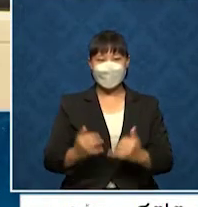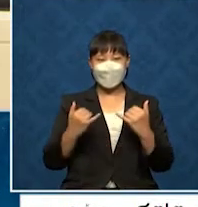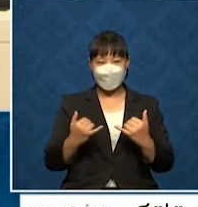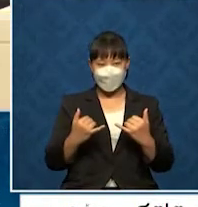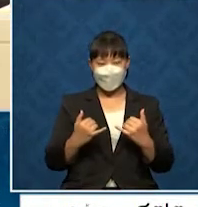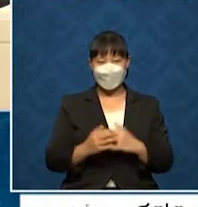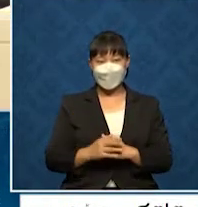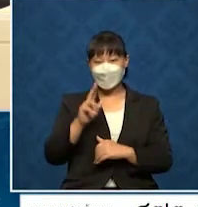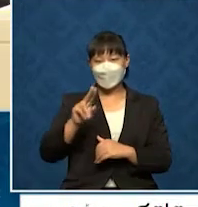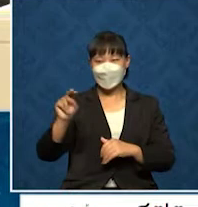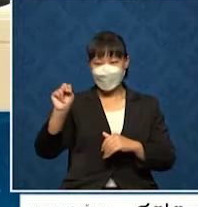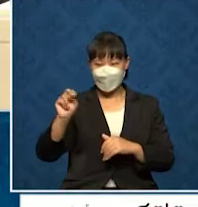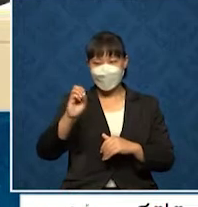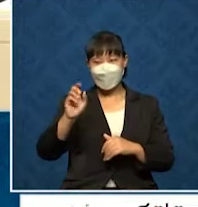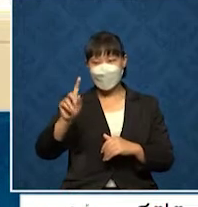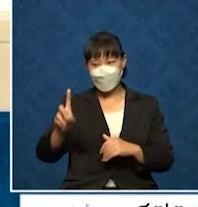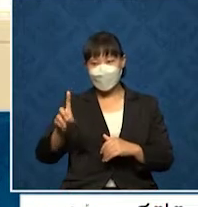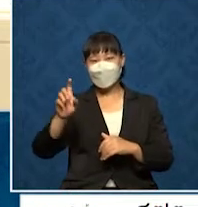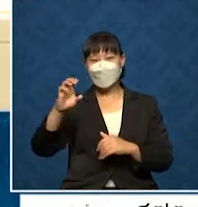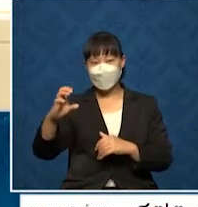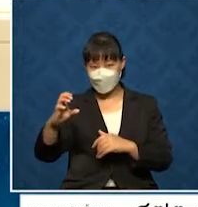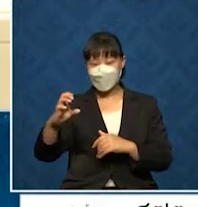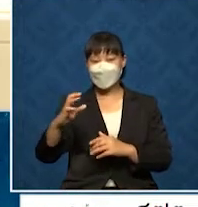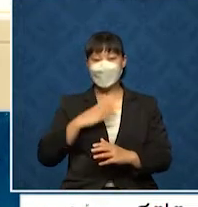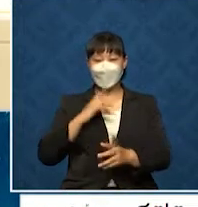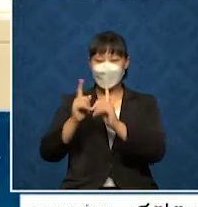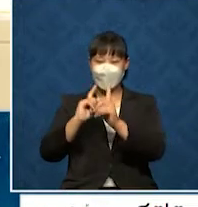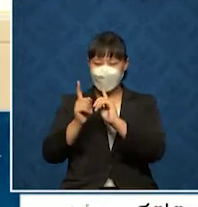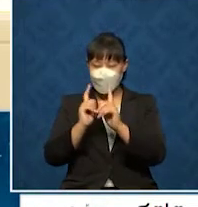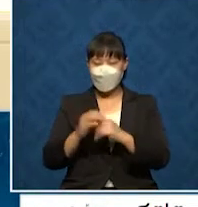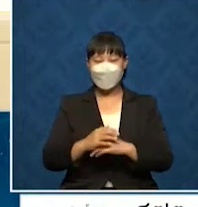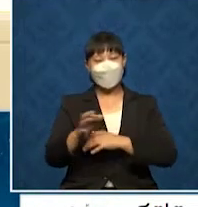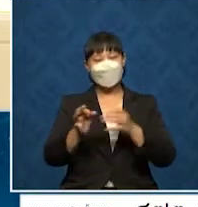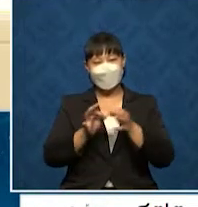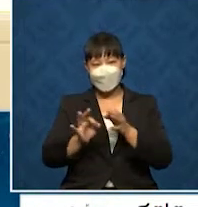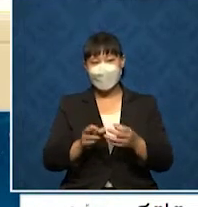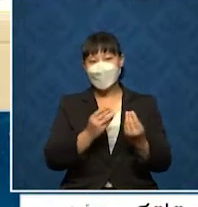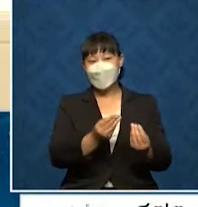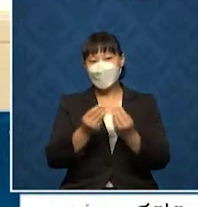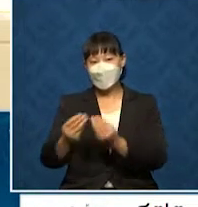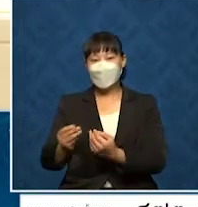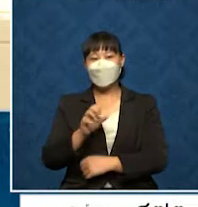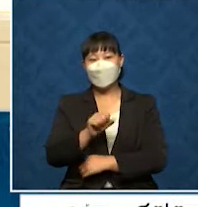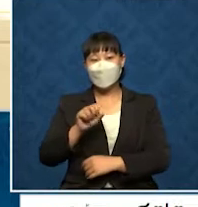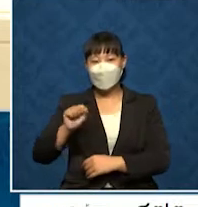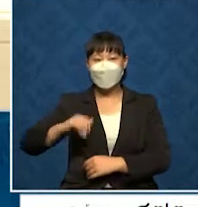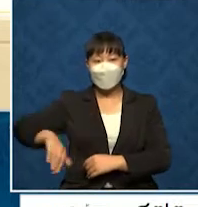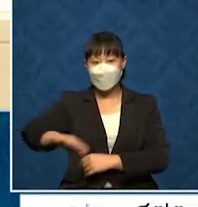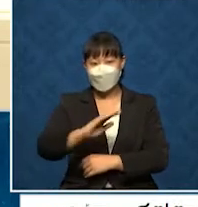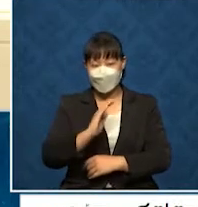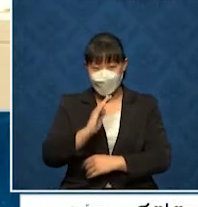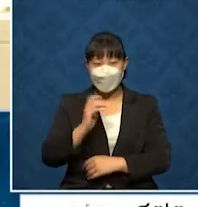UNODC เดี๋ยวผมก็จะอธิบายความให้ท่านสมาชิกผู้ทรงเกียรติได้เข้าใ